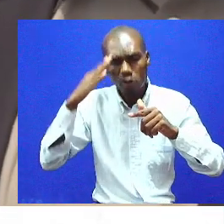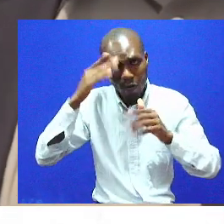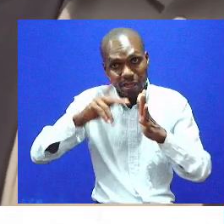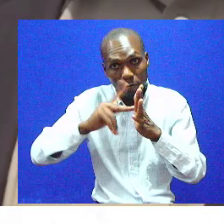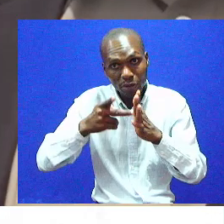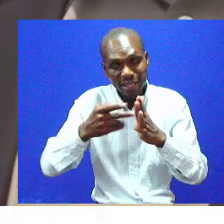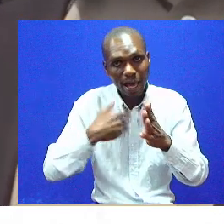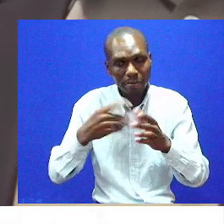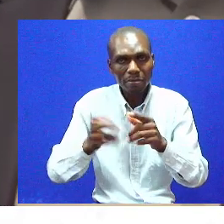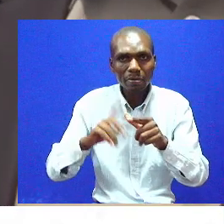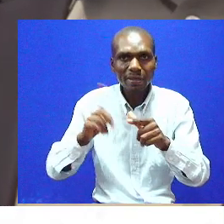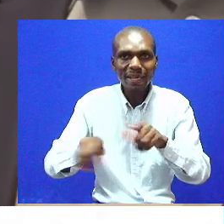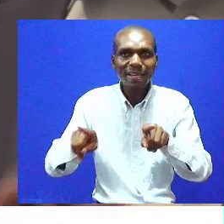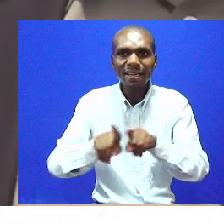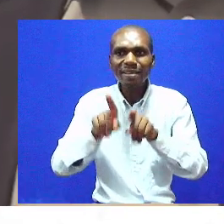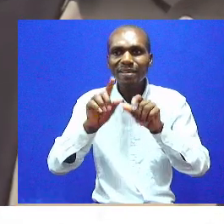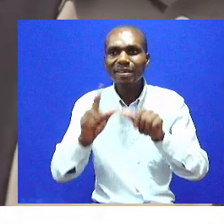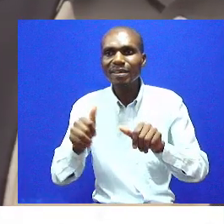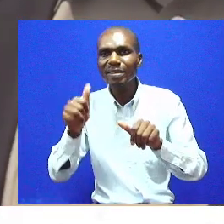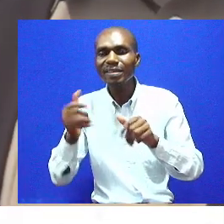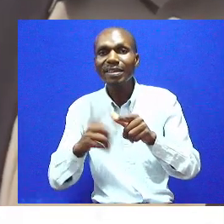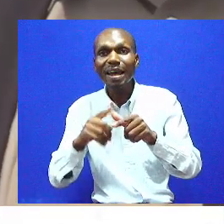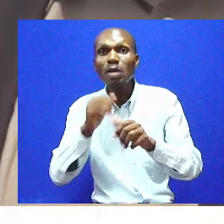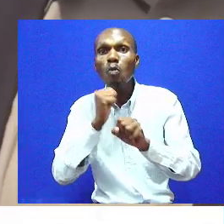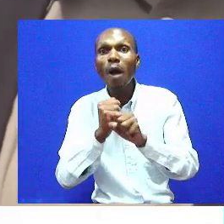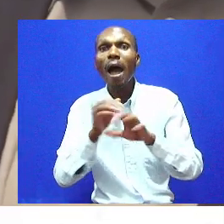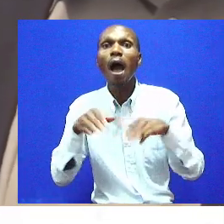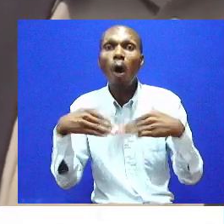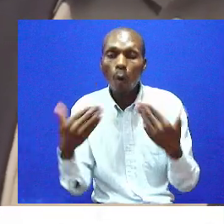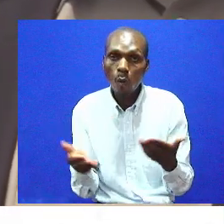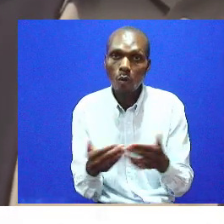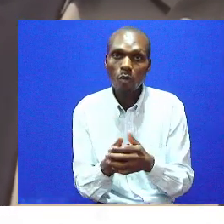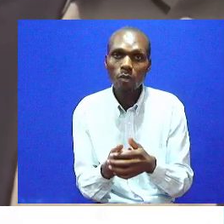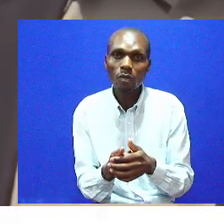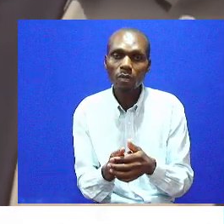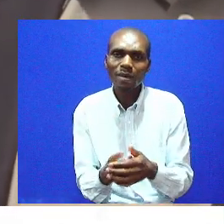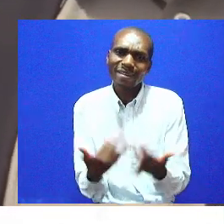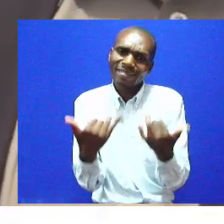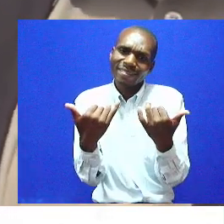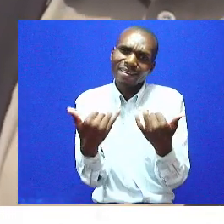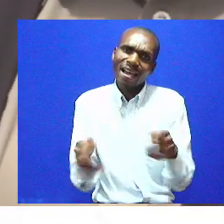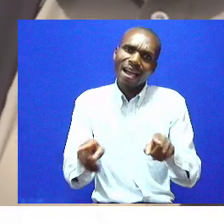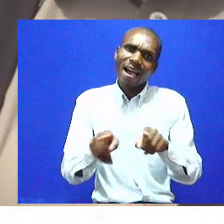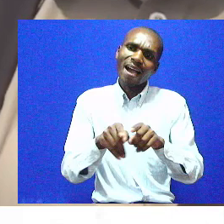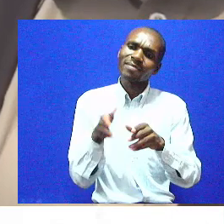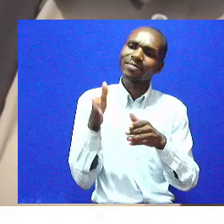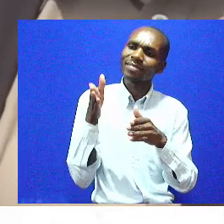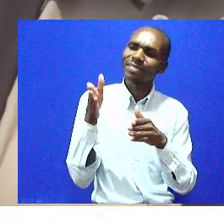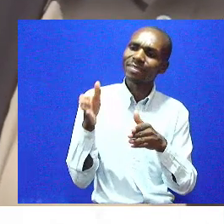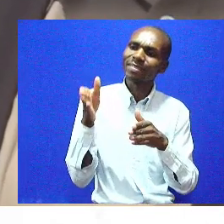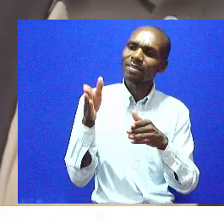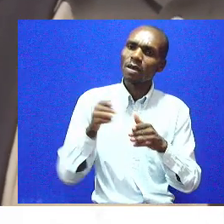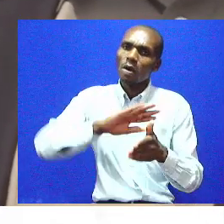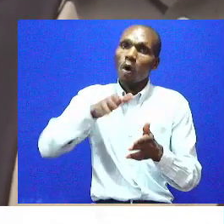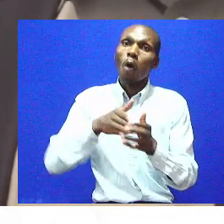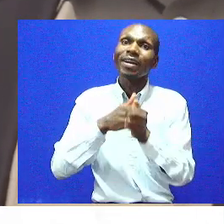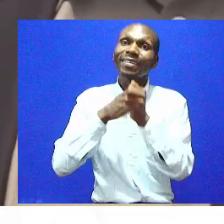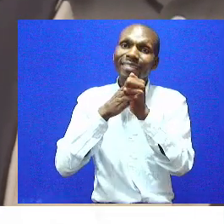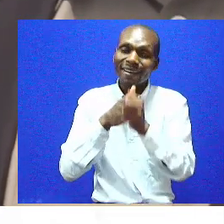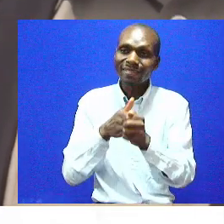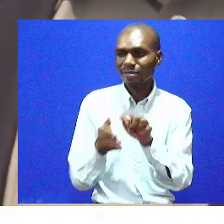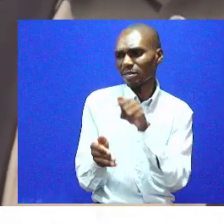ameweka, anataka aone kama kila mirati alianzisha inaenda wapi. Tuseme sasa kama hawa viongozi,